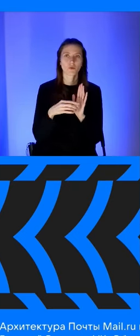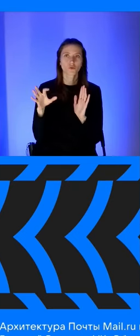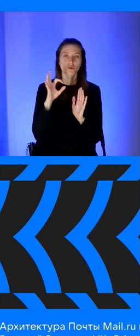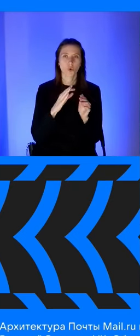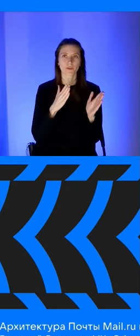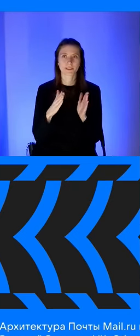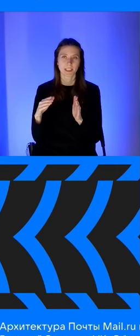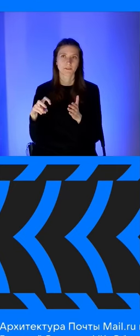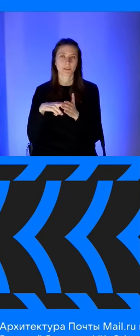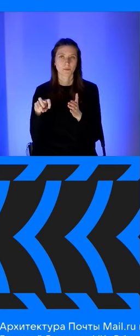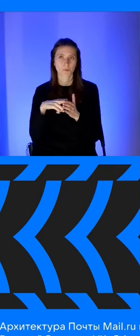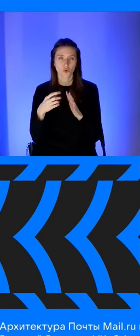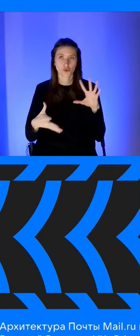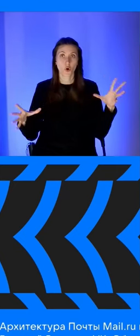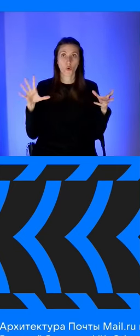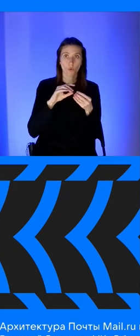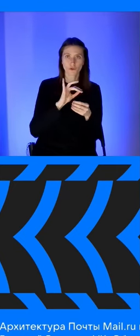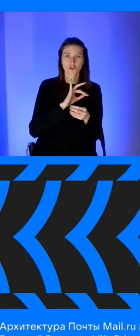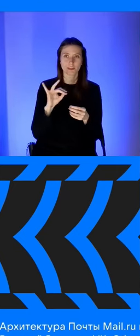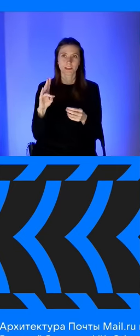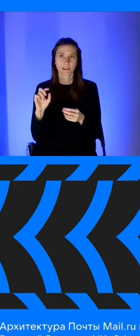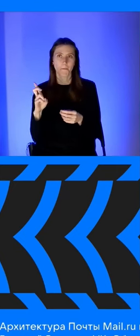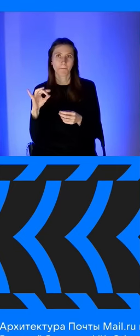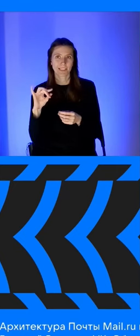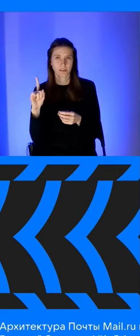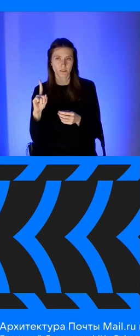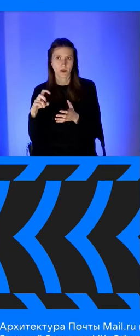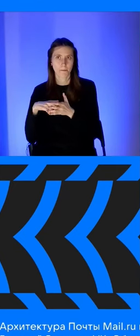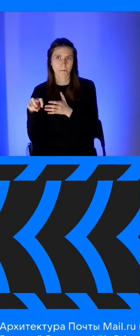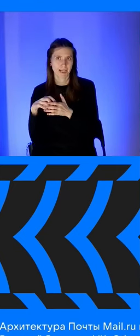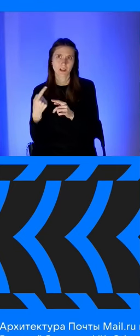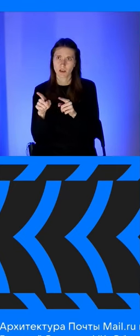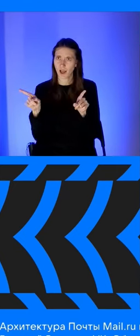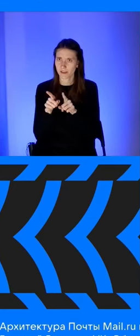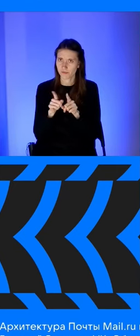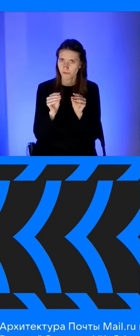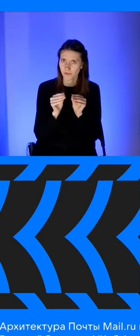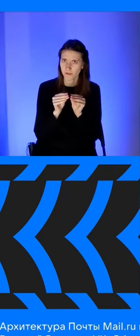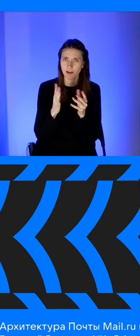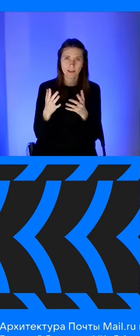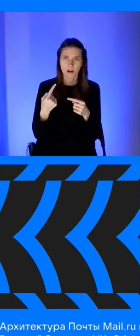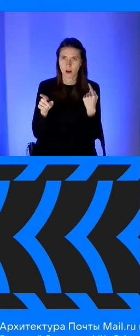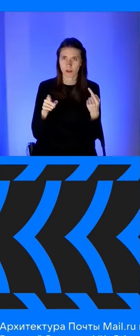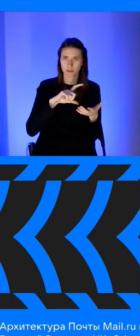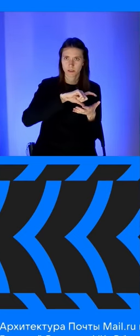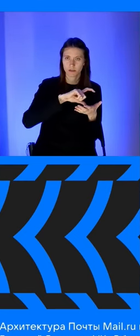вот этот Mail.ru, который общий и который на биз Mail.ru, это один и тот же сервис внутренний или это разные команды?